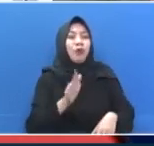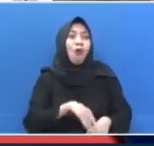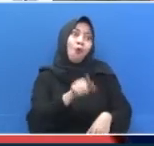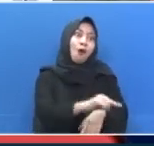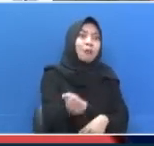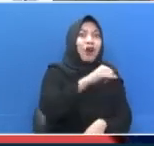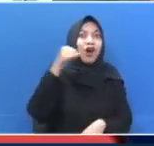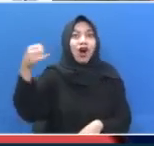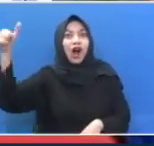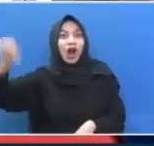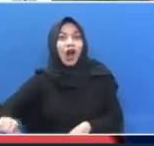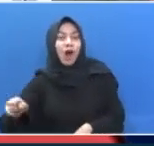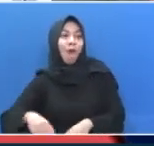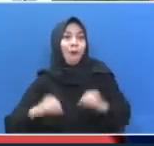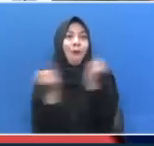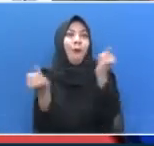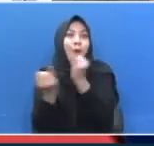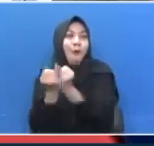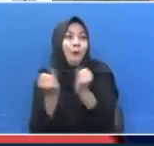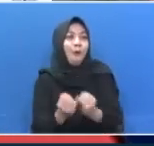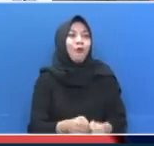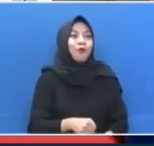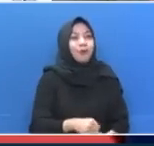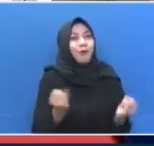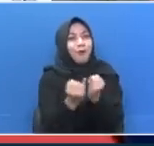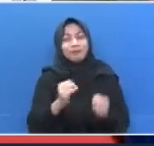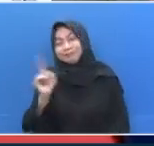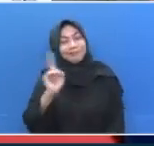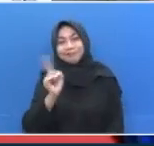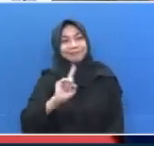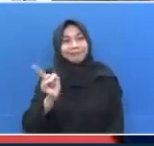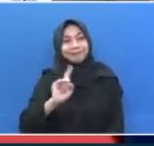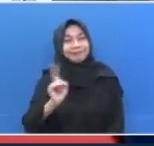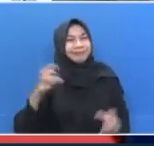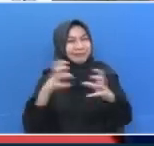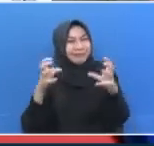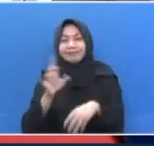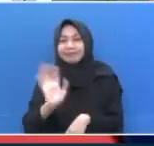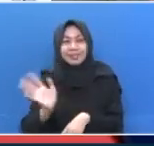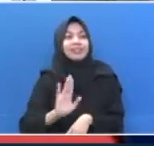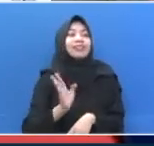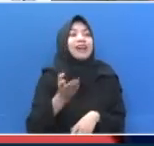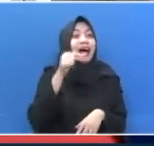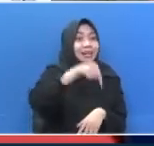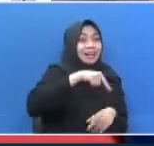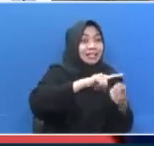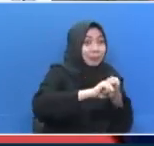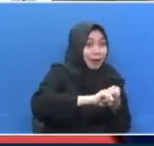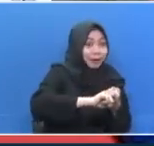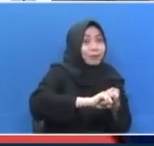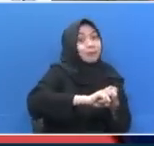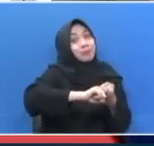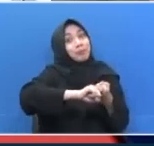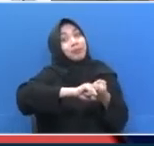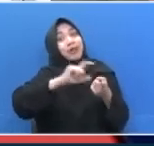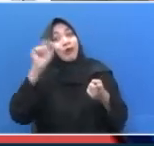dan seakan-akan berebut surga dan neraka politik kita itu adalah politik perkawanan hari ini berteman besok bisa jadi lawan